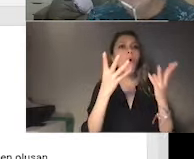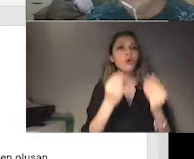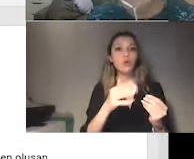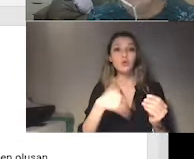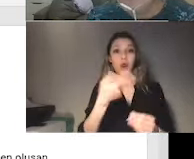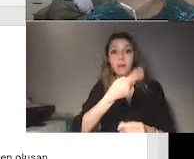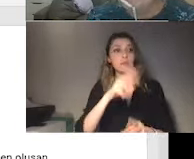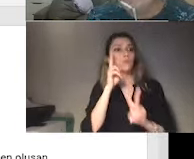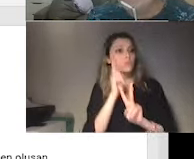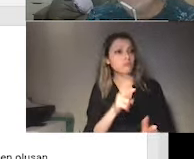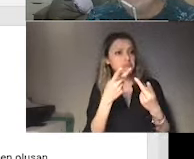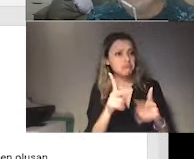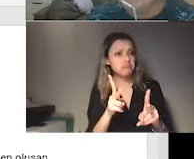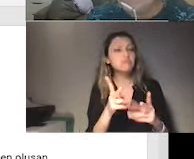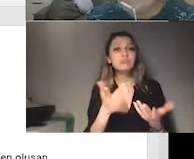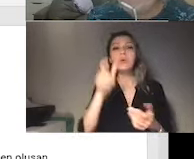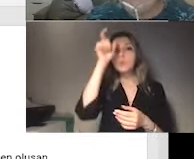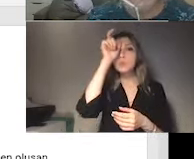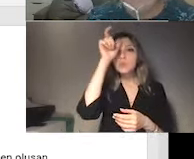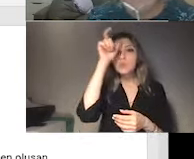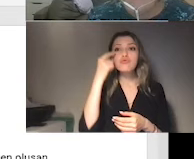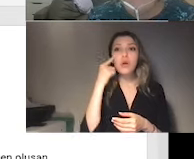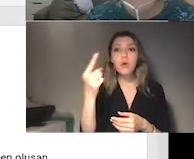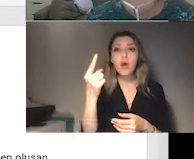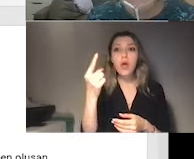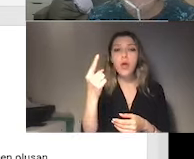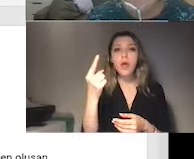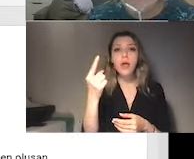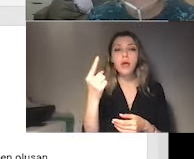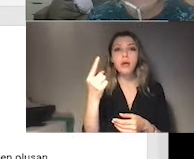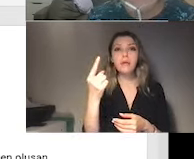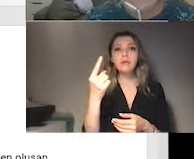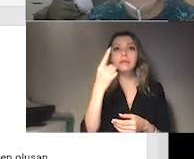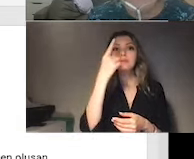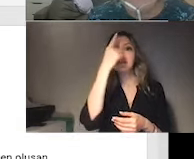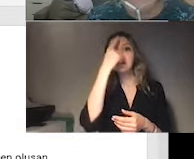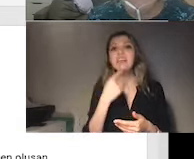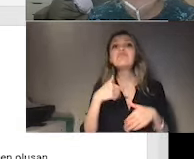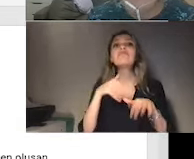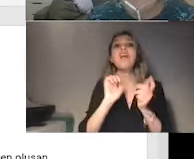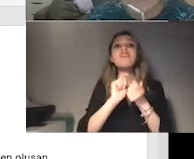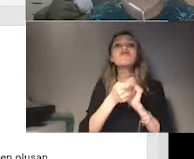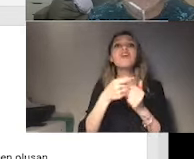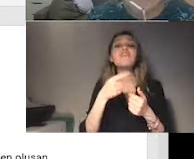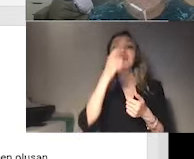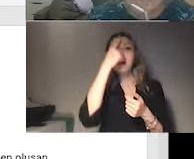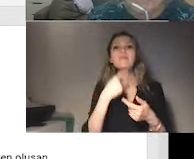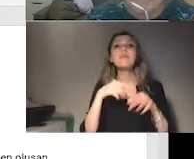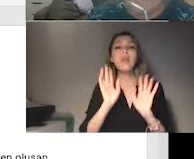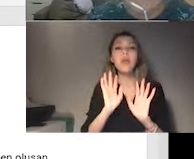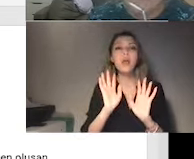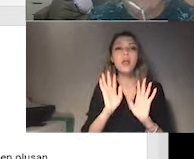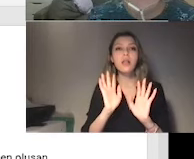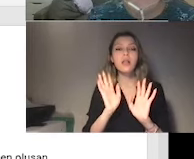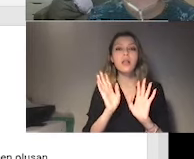Türkçeleri bakımından da gayri resmi çeviriler mevcut ve mesela